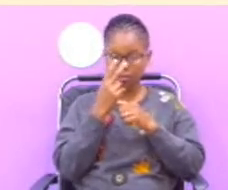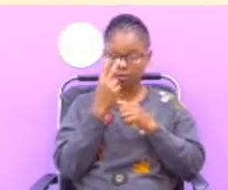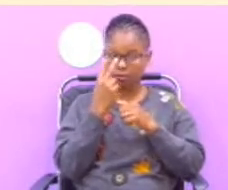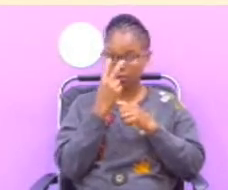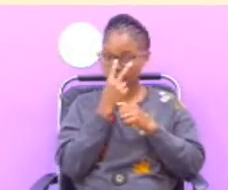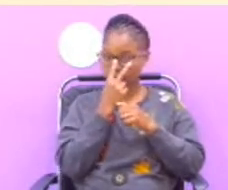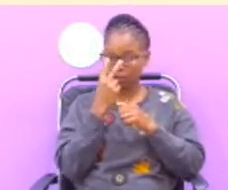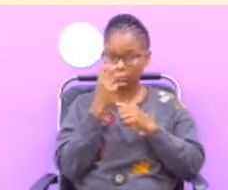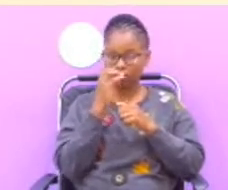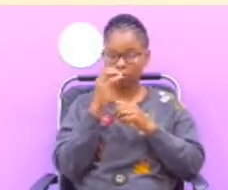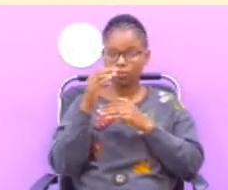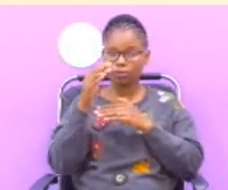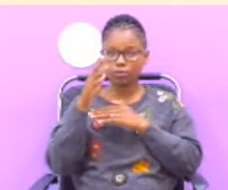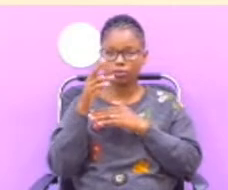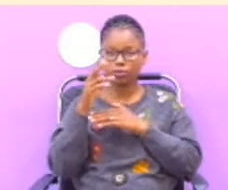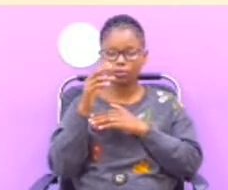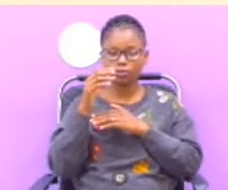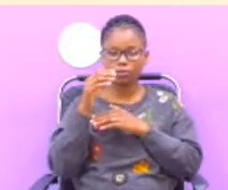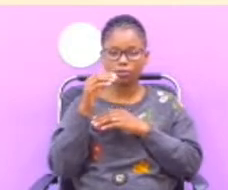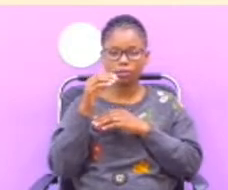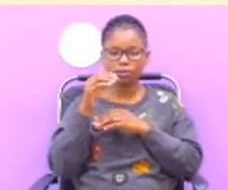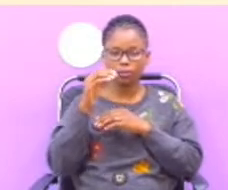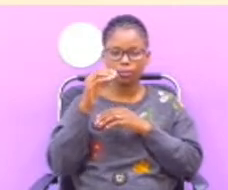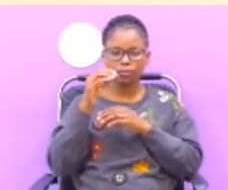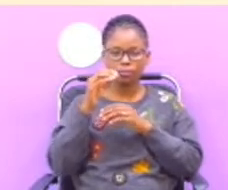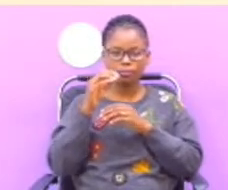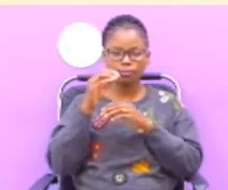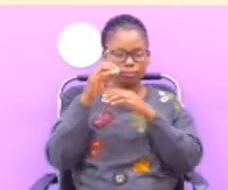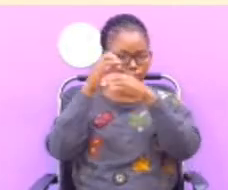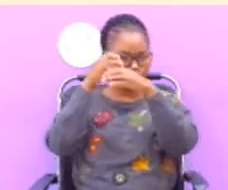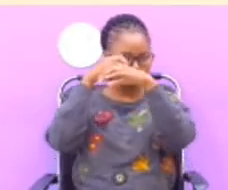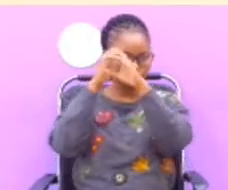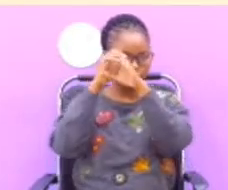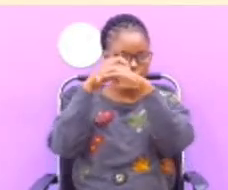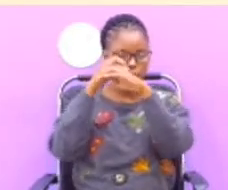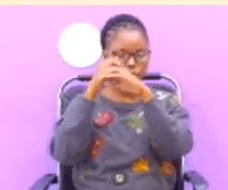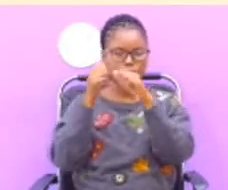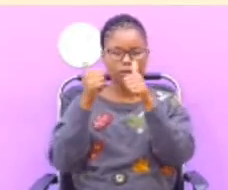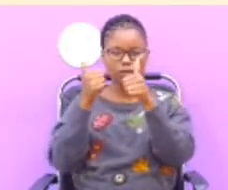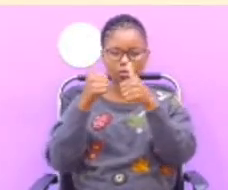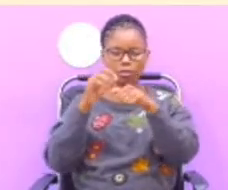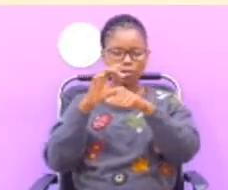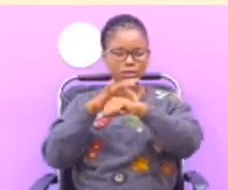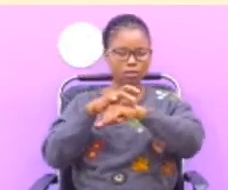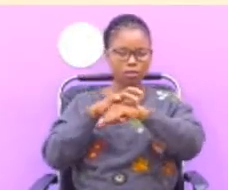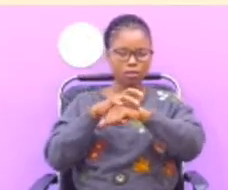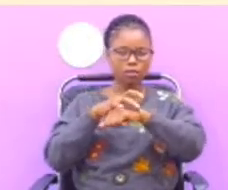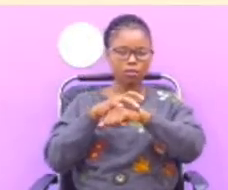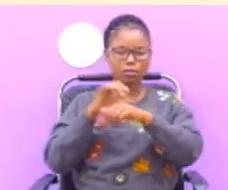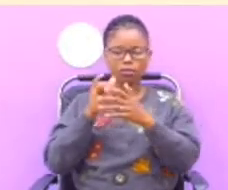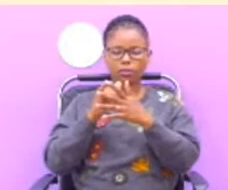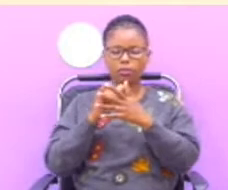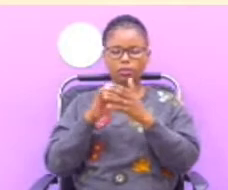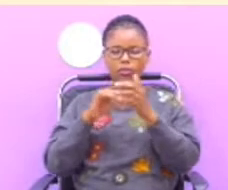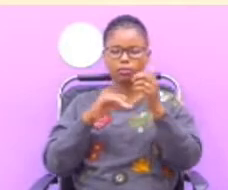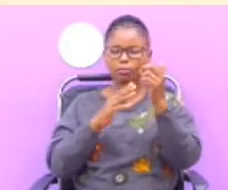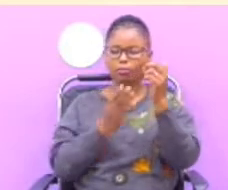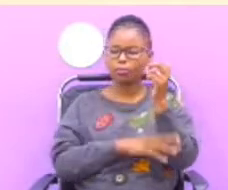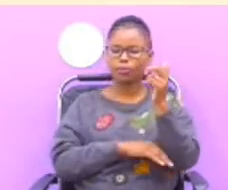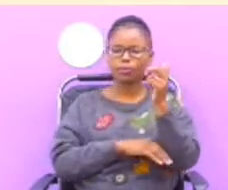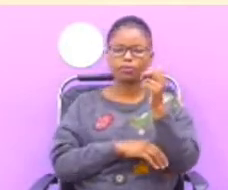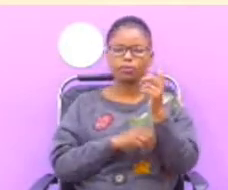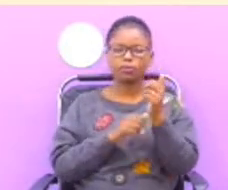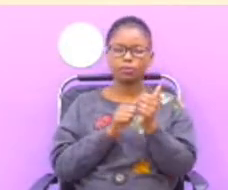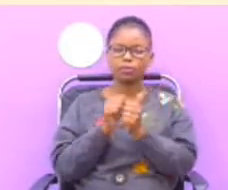ni masothagiriria uthamaki ulea wothe wihagia. Na nega unina uthege